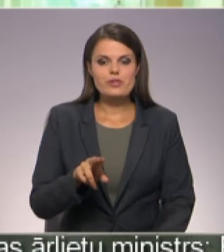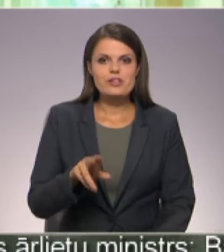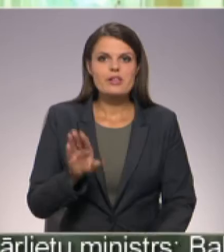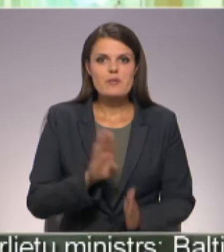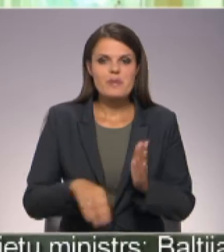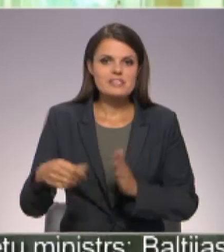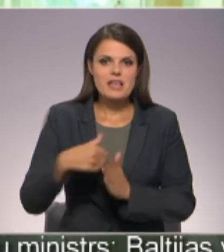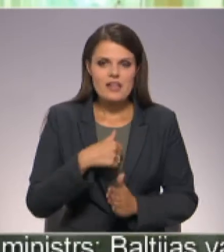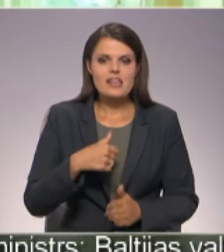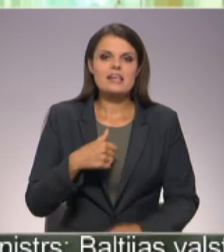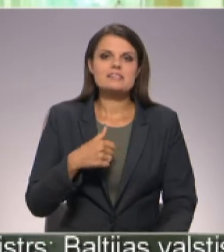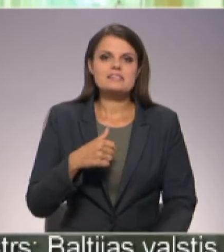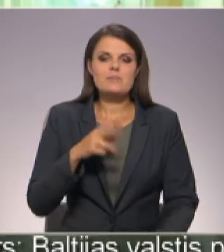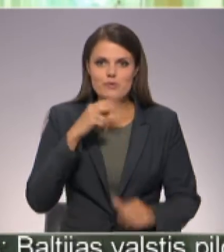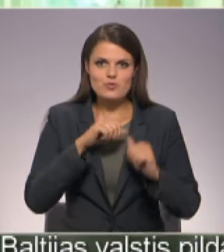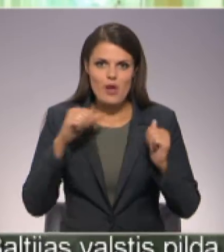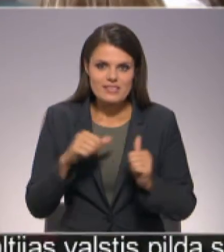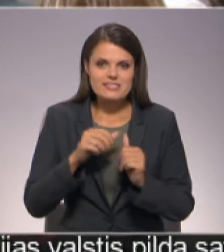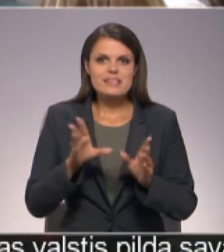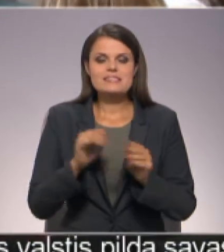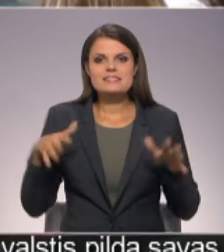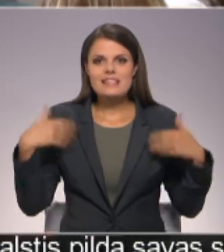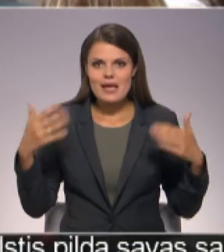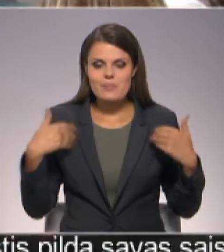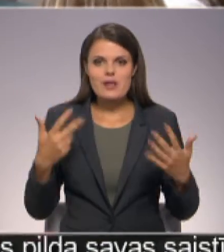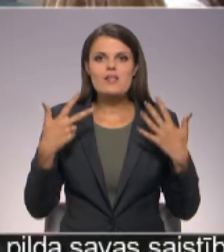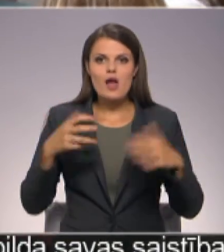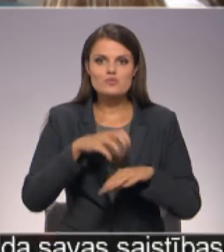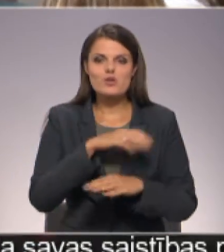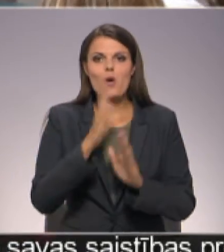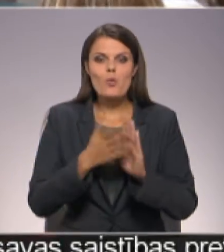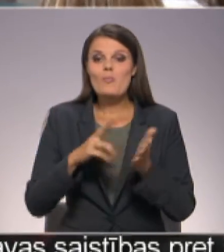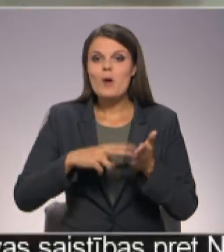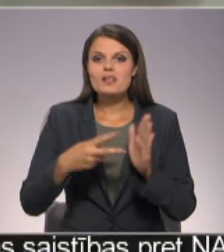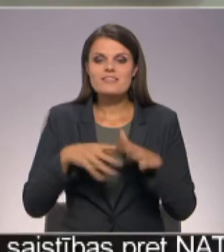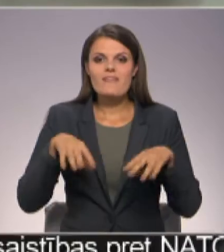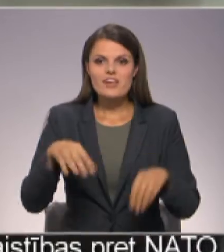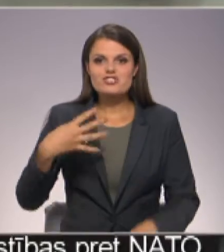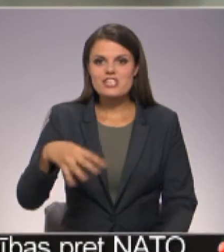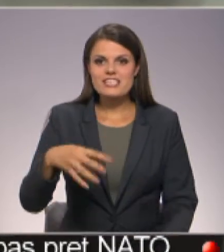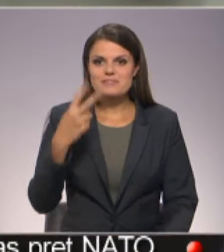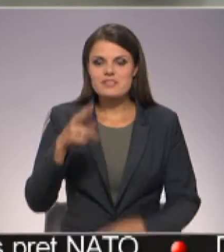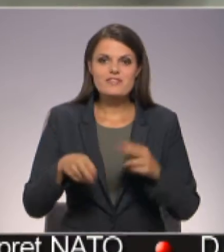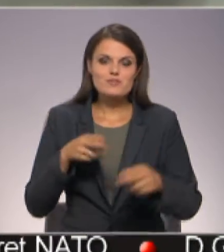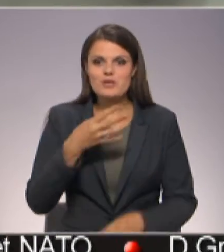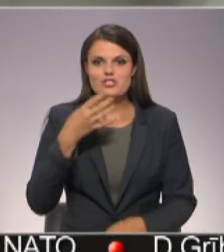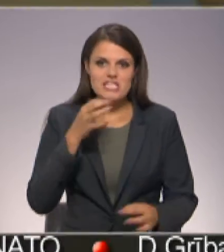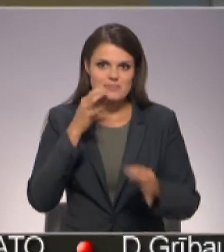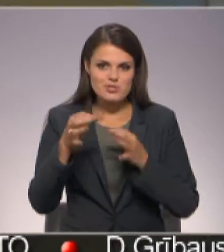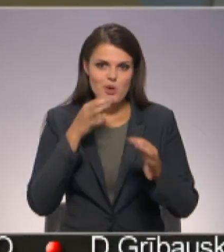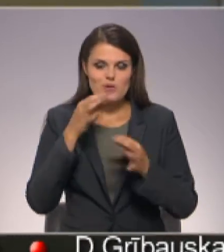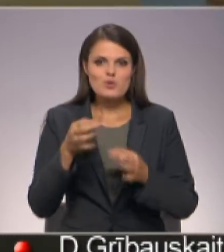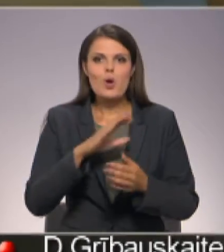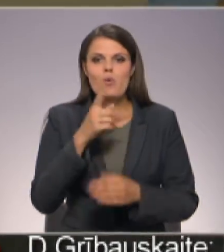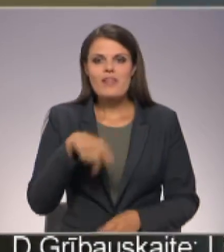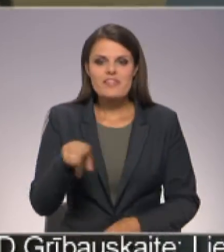Bez atlīdzības no sirds ar prieku. 8 ārsti kopumā paredzējuši veikt 42 operācijas un 400 konsultācijas, no